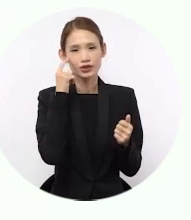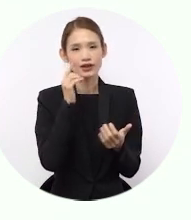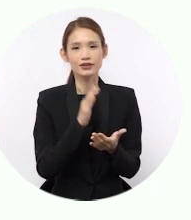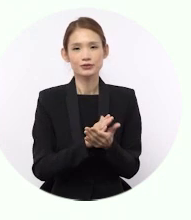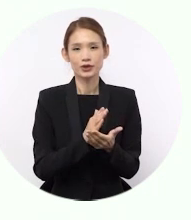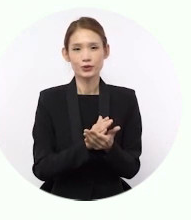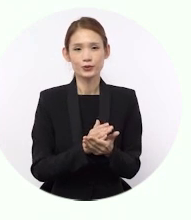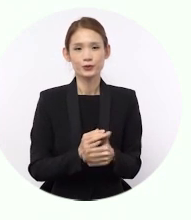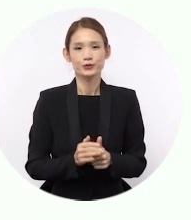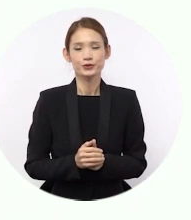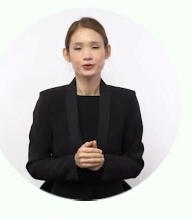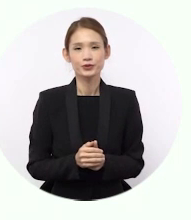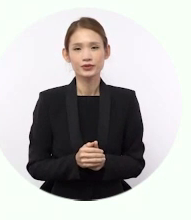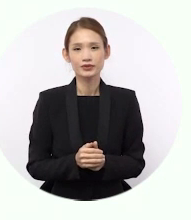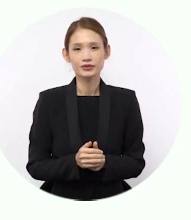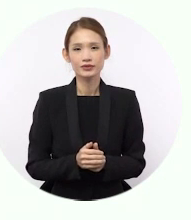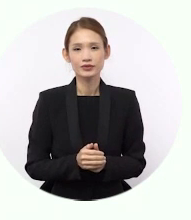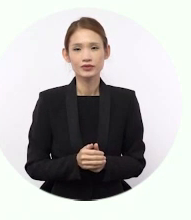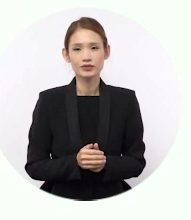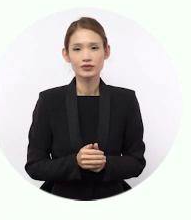무시하지 않고